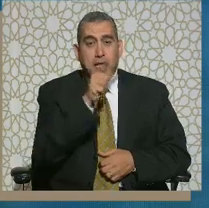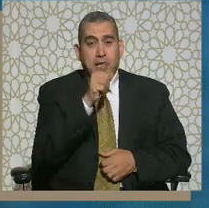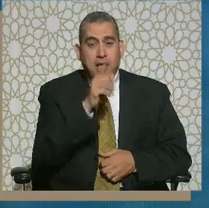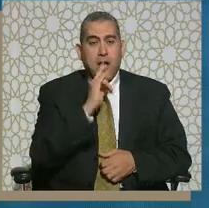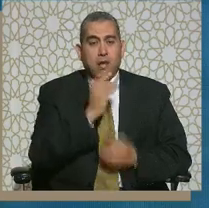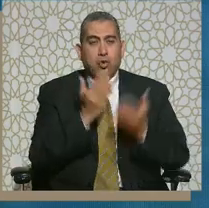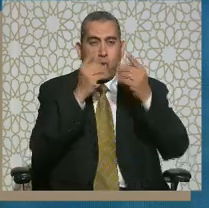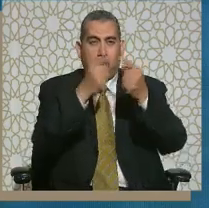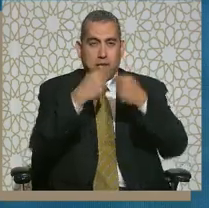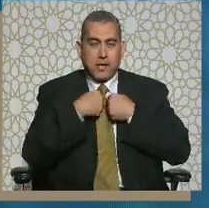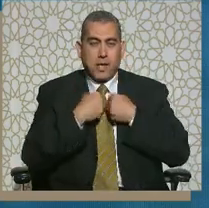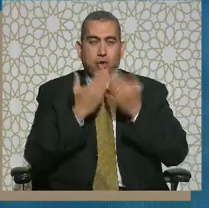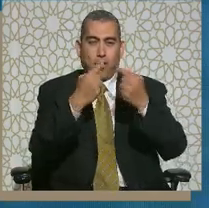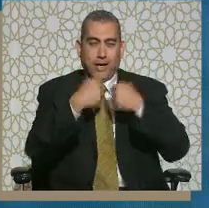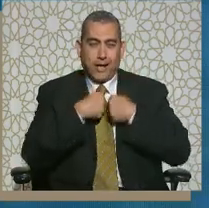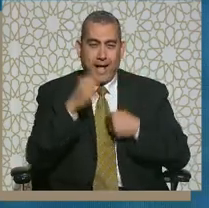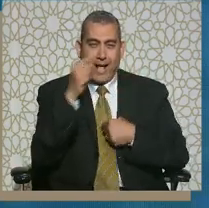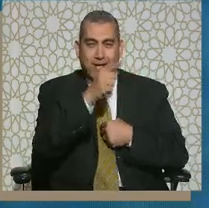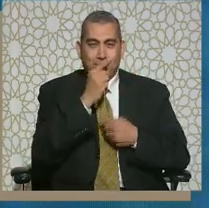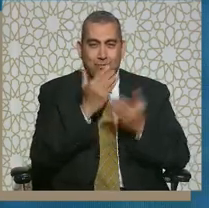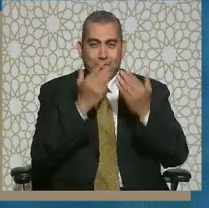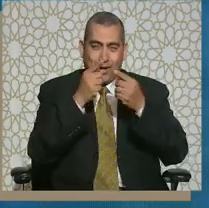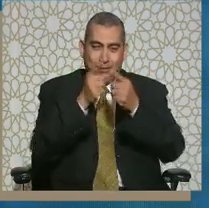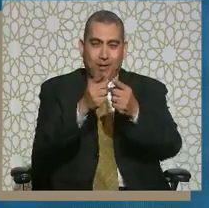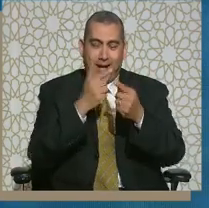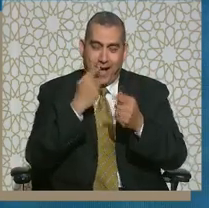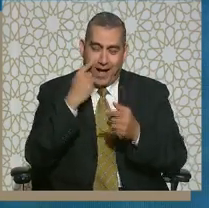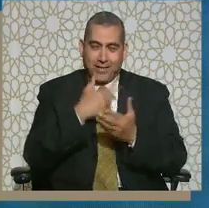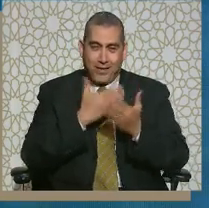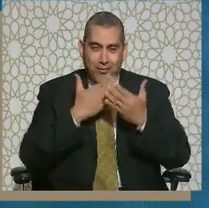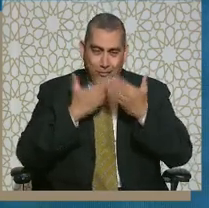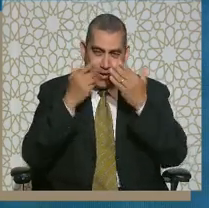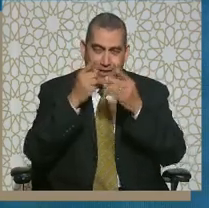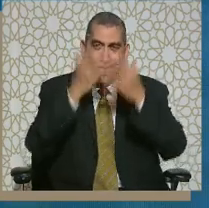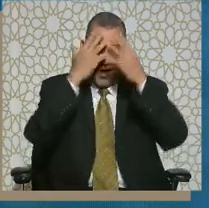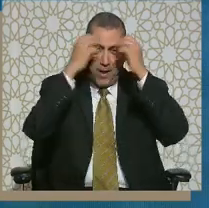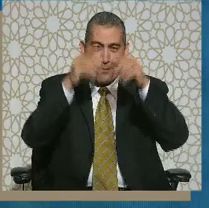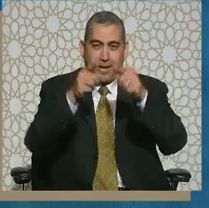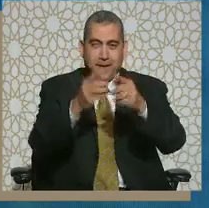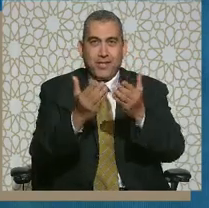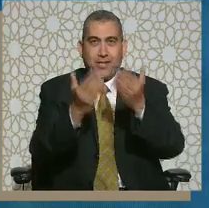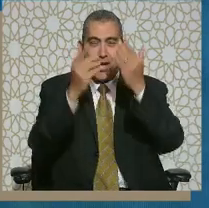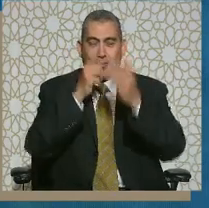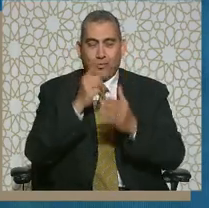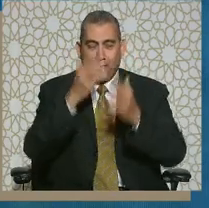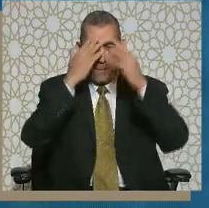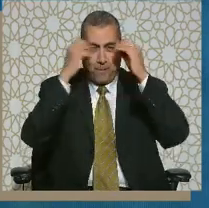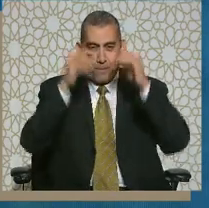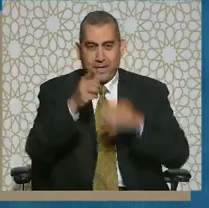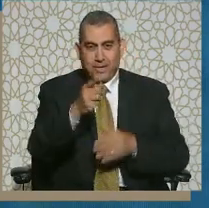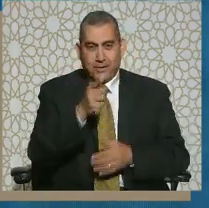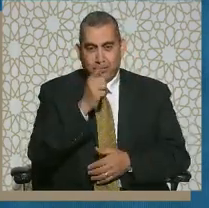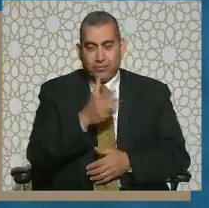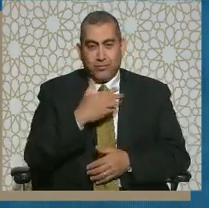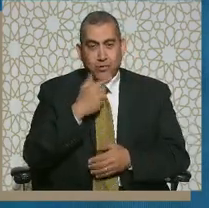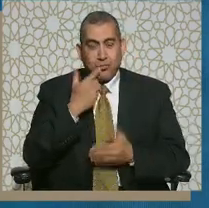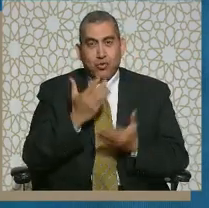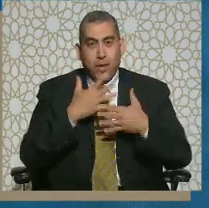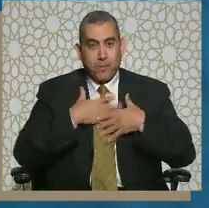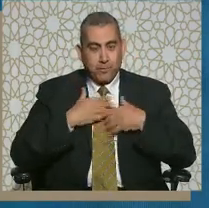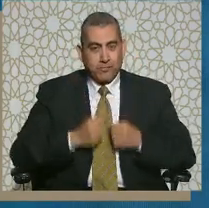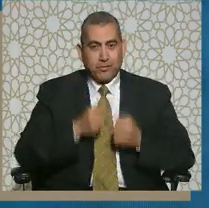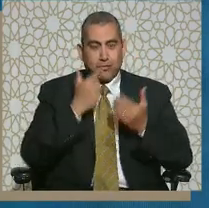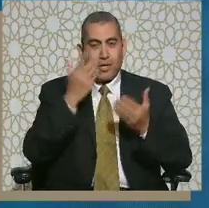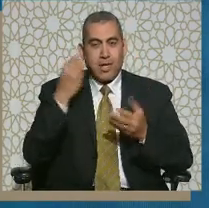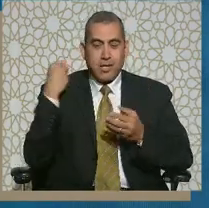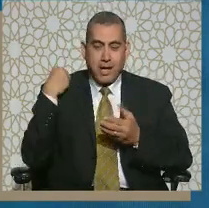ادعيلي ادعيلي انا بدعي لحضرتك والله ربنا يبارك لك ربنا يبارك لك يا رب ويعلوا تعملوا معانا في زار